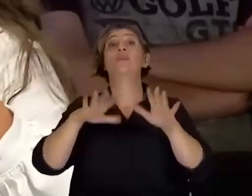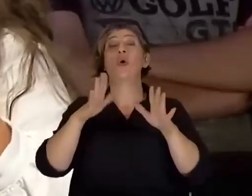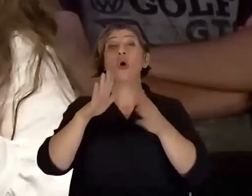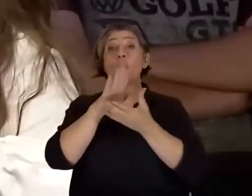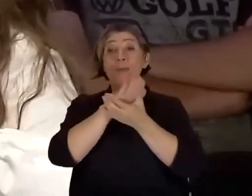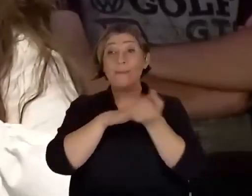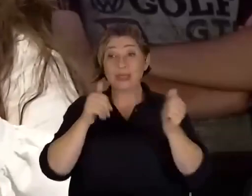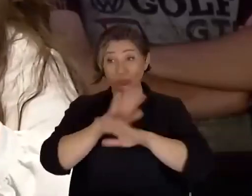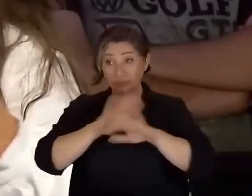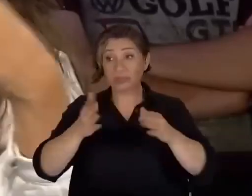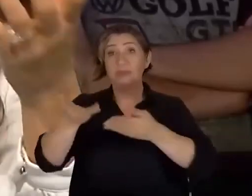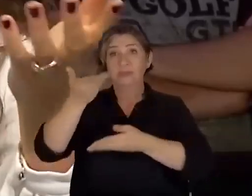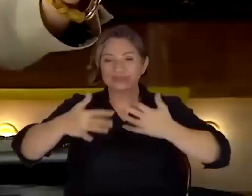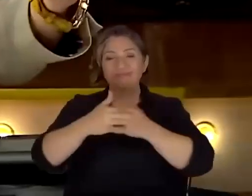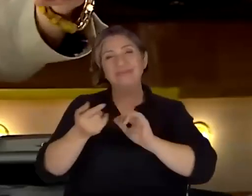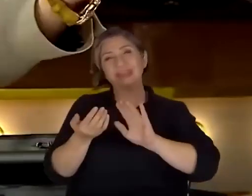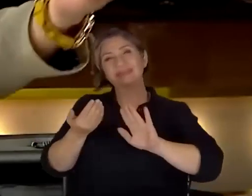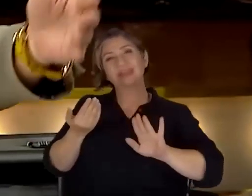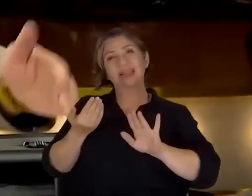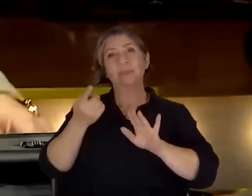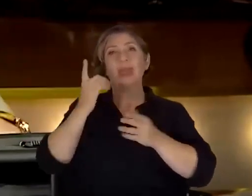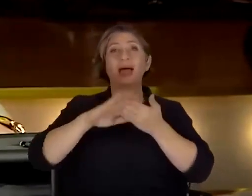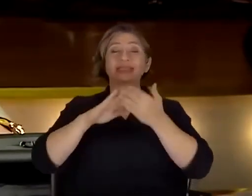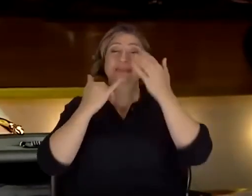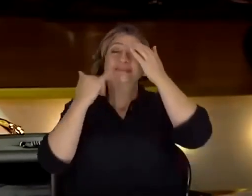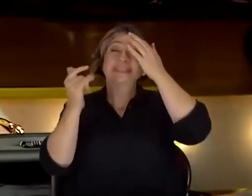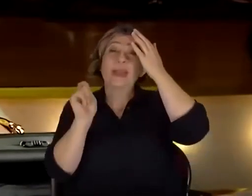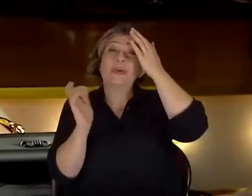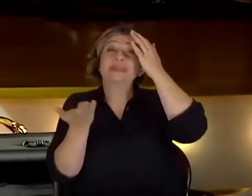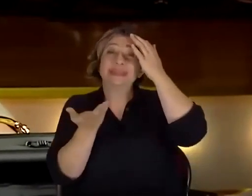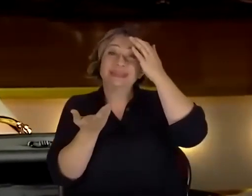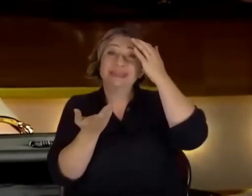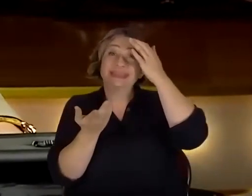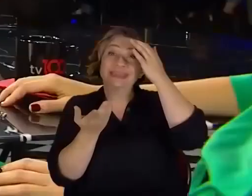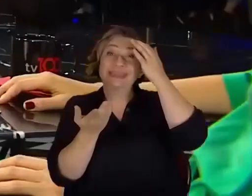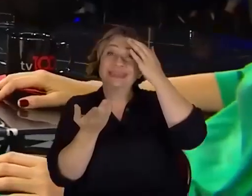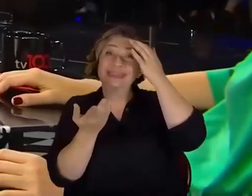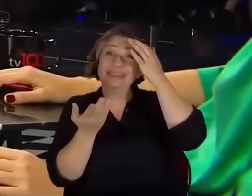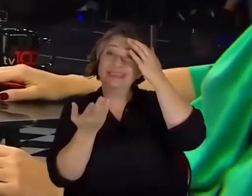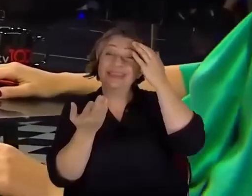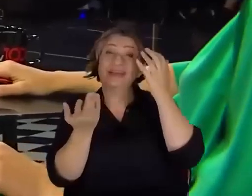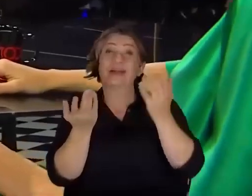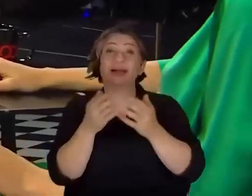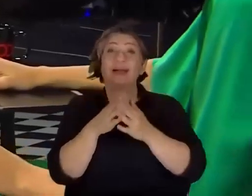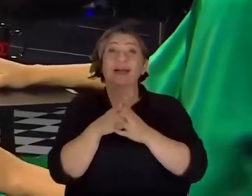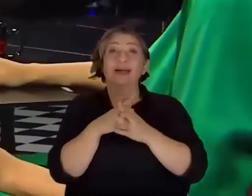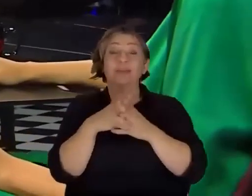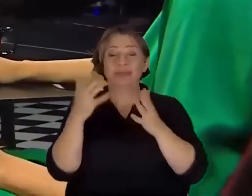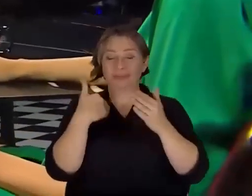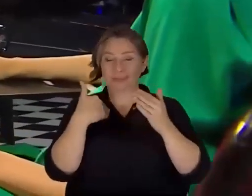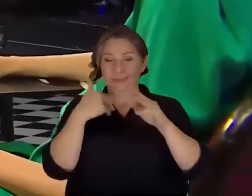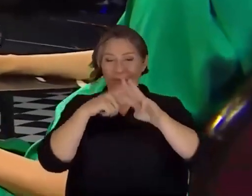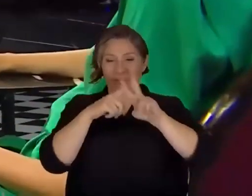hani mezun ettikçe aslında alıyor. Ya mesela bir arkadaşa gidemezsin ki. Ha, evet yani. Yo, ama mesela